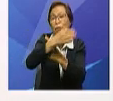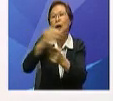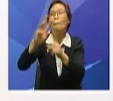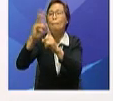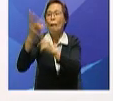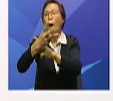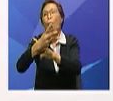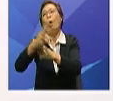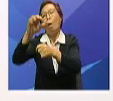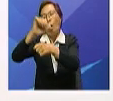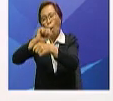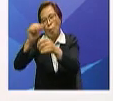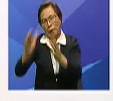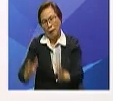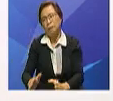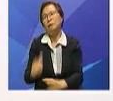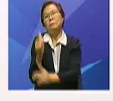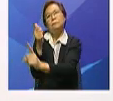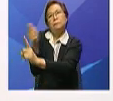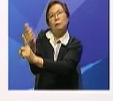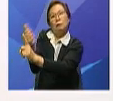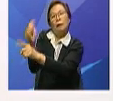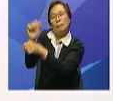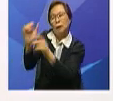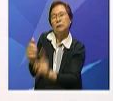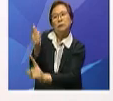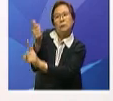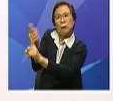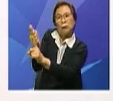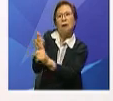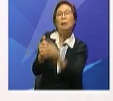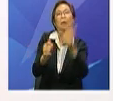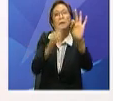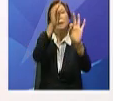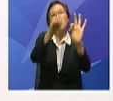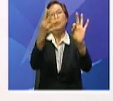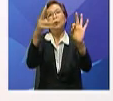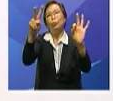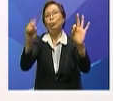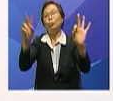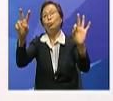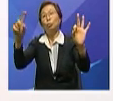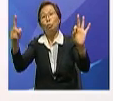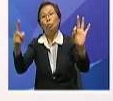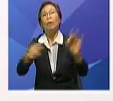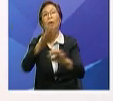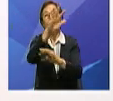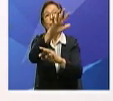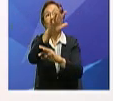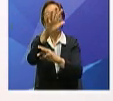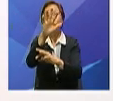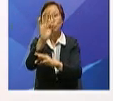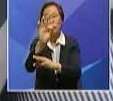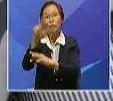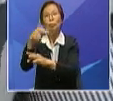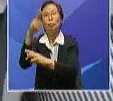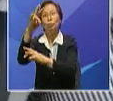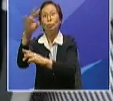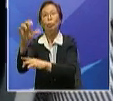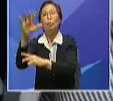orang bekerja sendiri sehingga sebenarnya free 2021 sebanyak 50